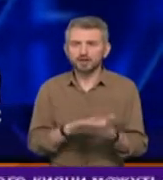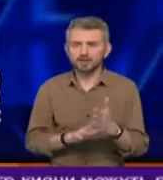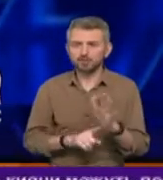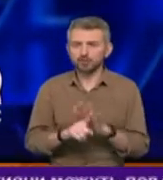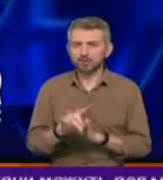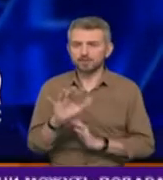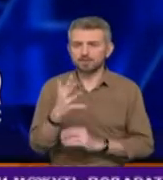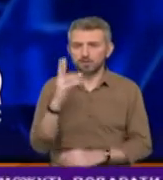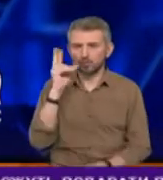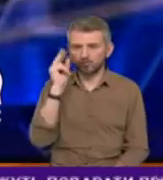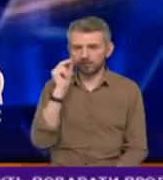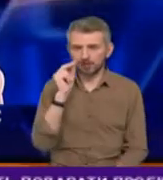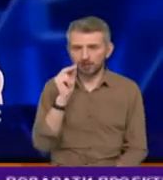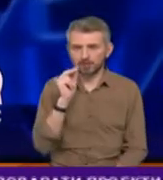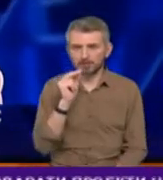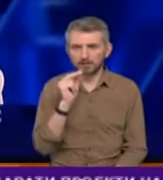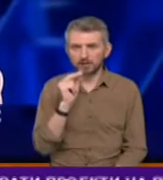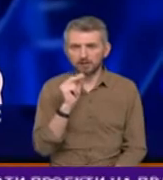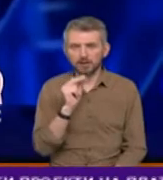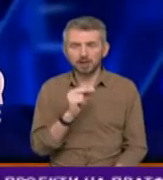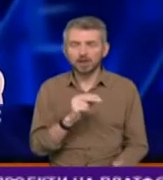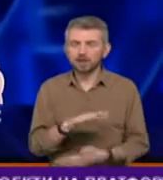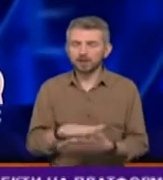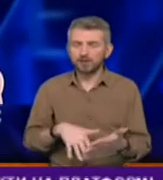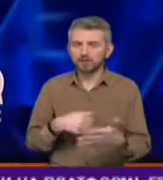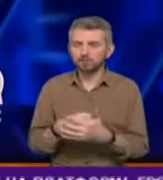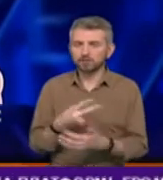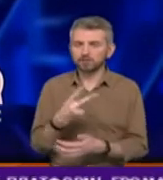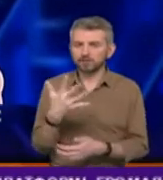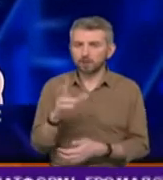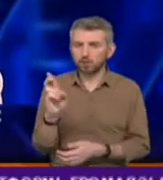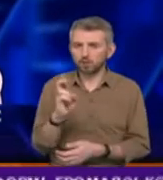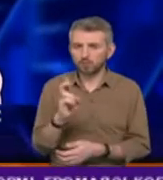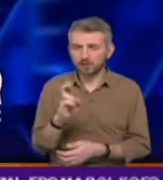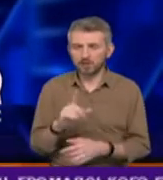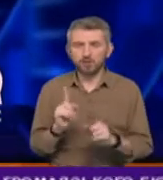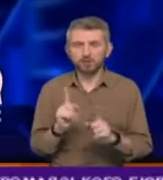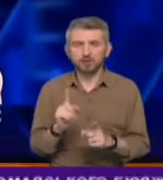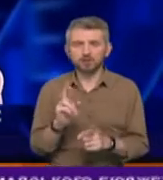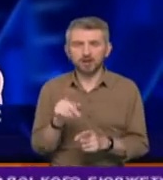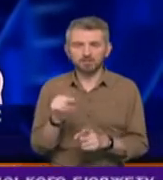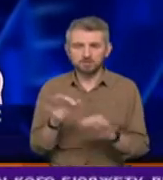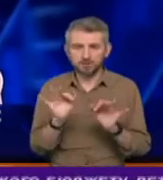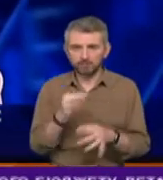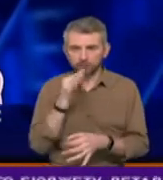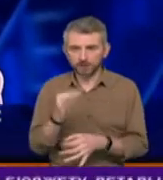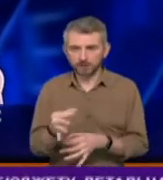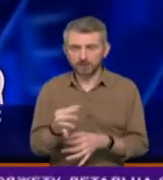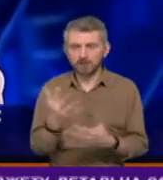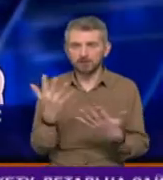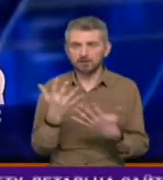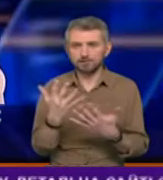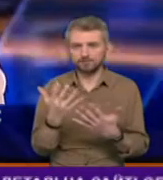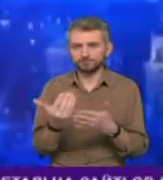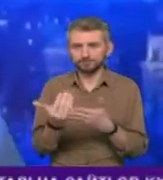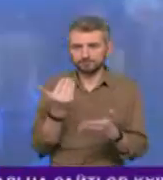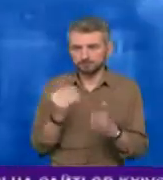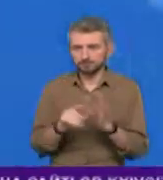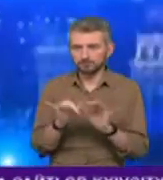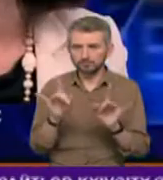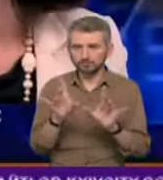задоволенням. Панове, добрий вечір, дякую, що ви знайшли можливість і завітали до нас в студію. Розпочалося ЗНО. Перше запитання. В принципі,